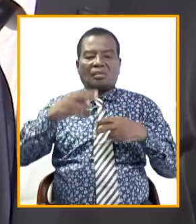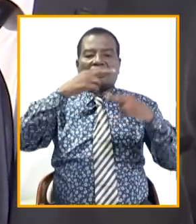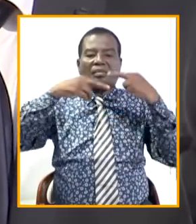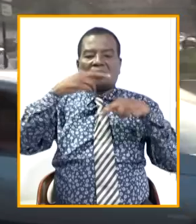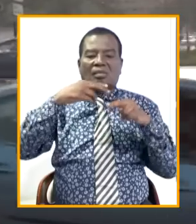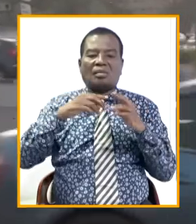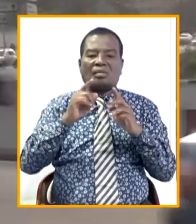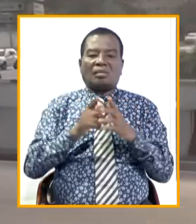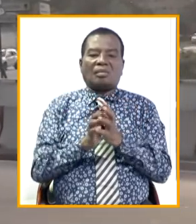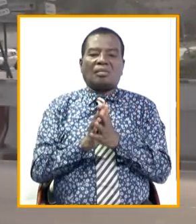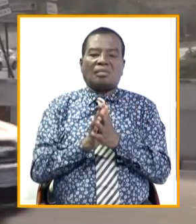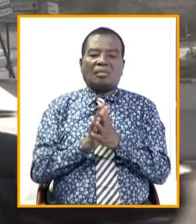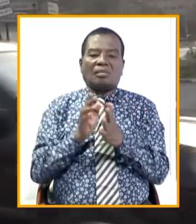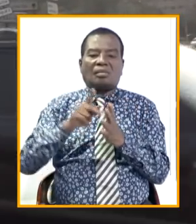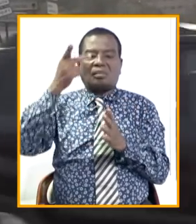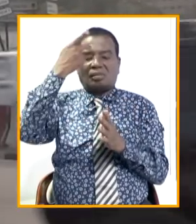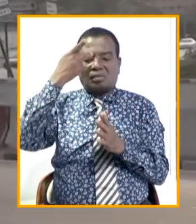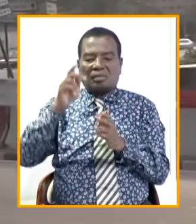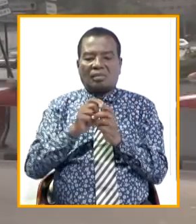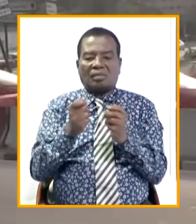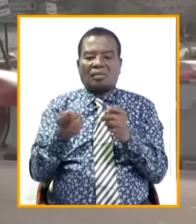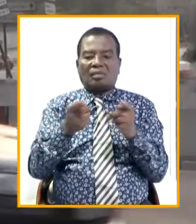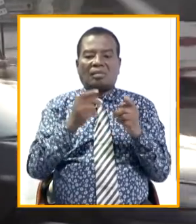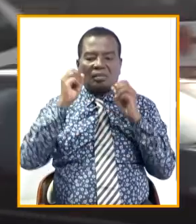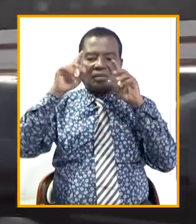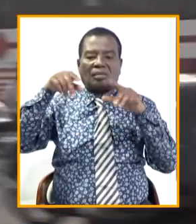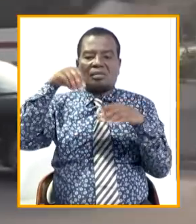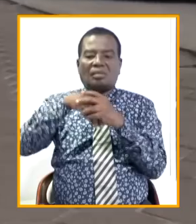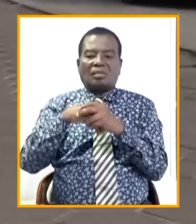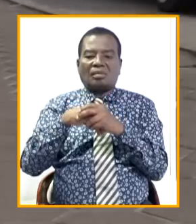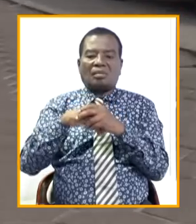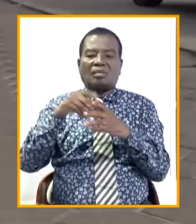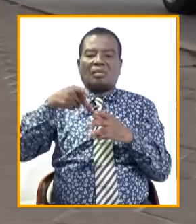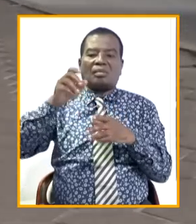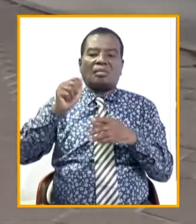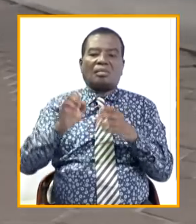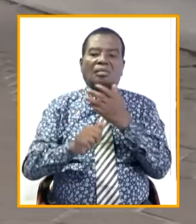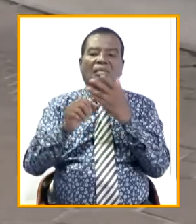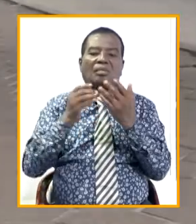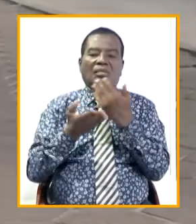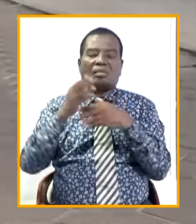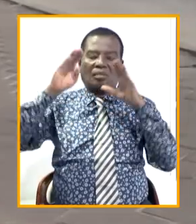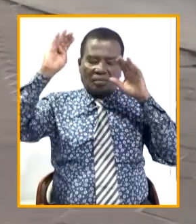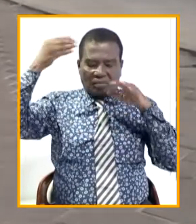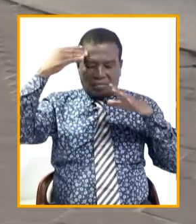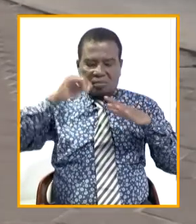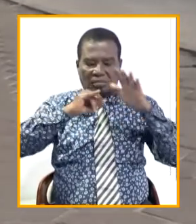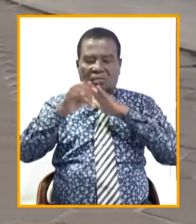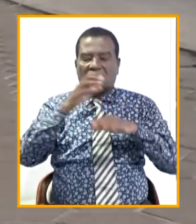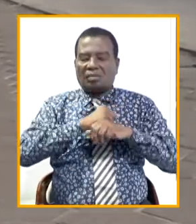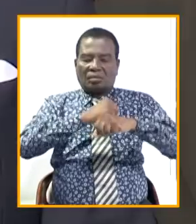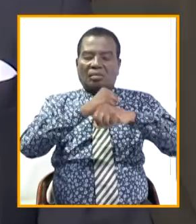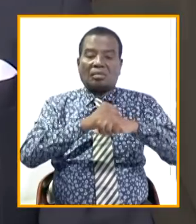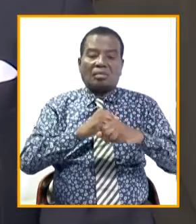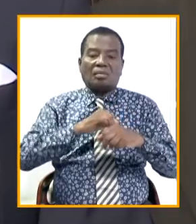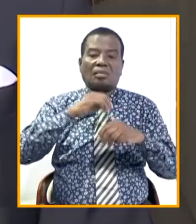est maintenance. Cette politique d'aménagement lumière dans la commune du Plateau est soutenue par le ministère de l'Intérieur et de la Sécurité.